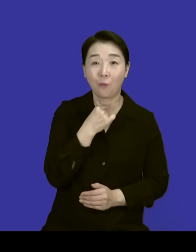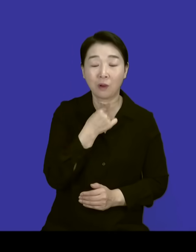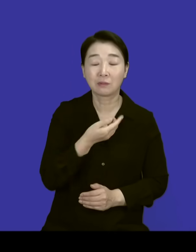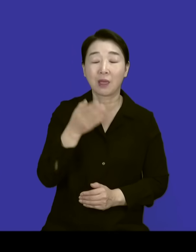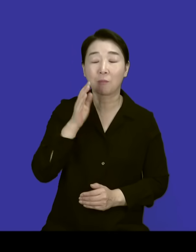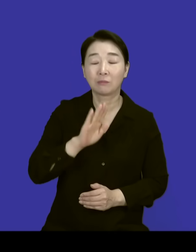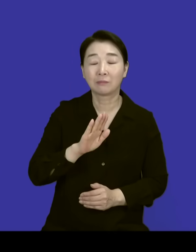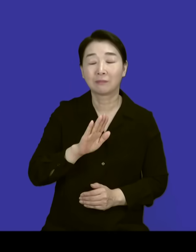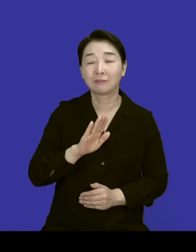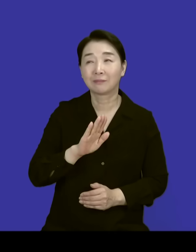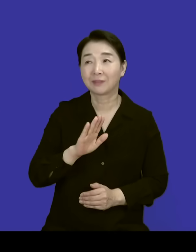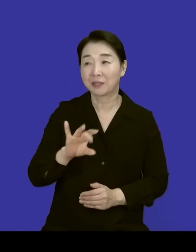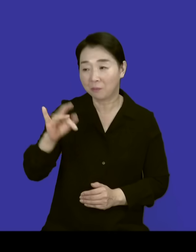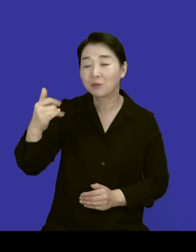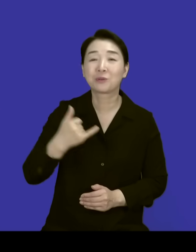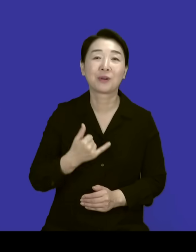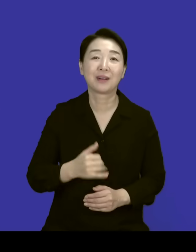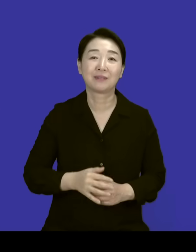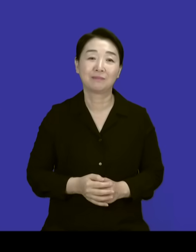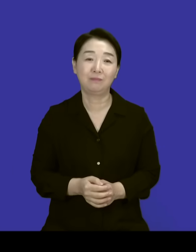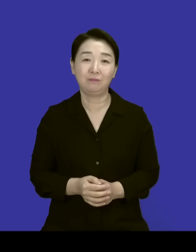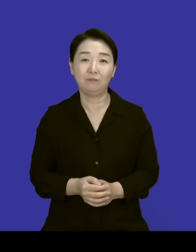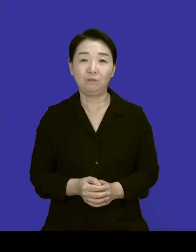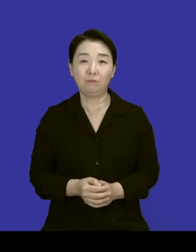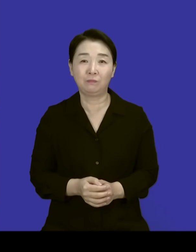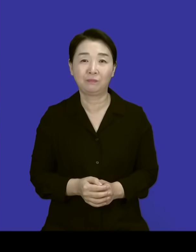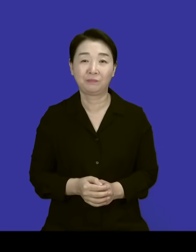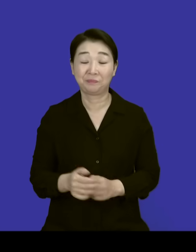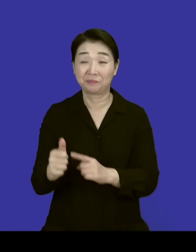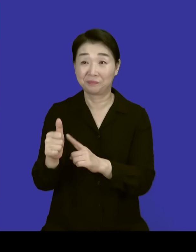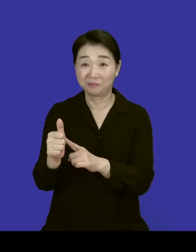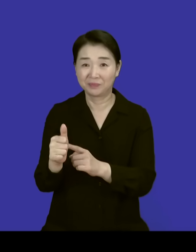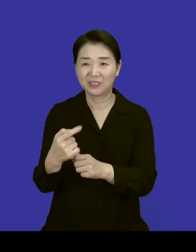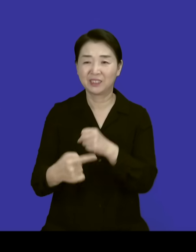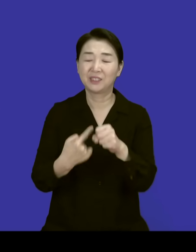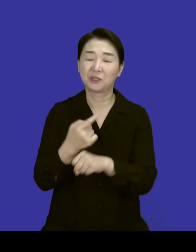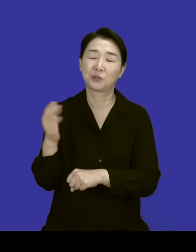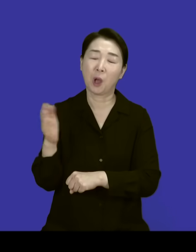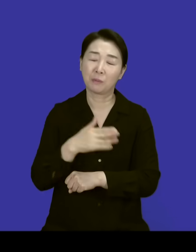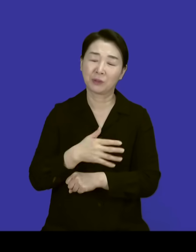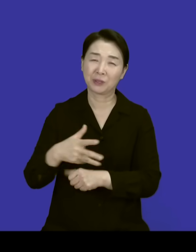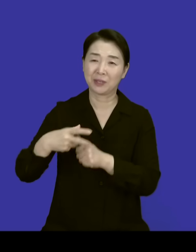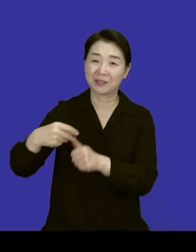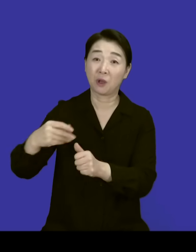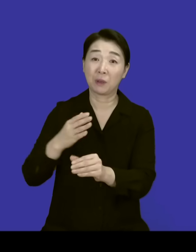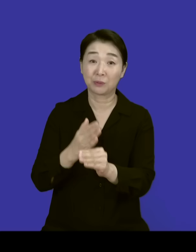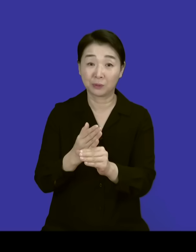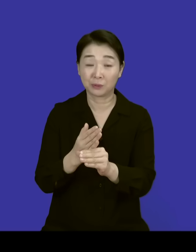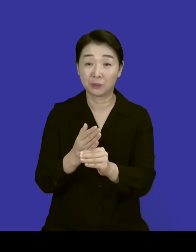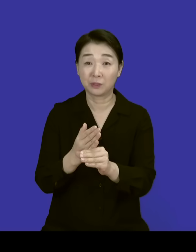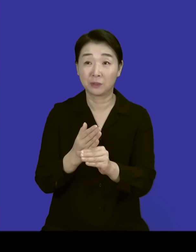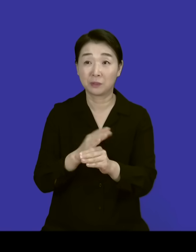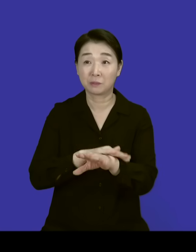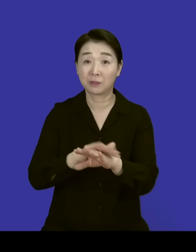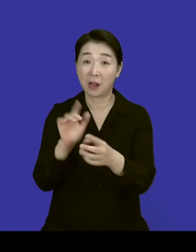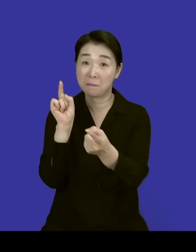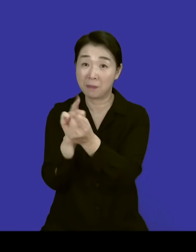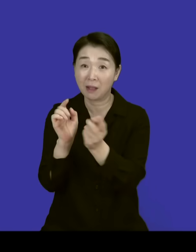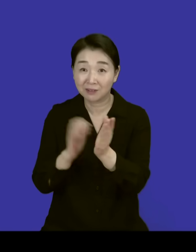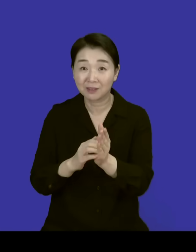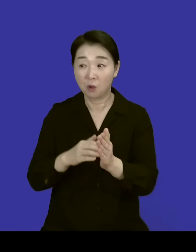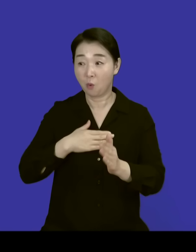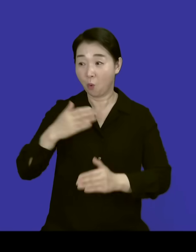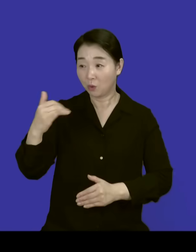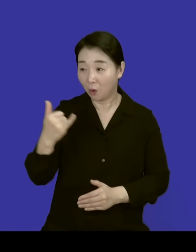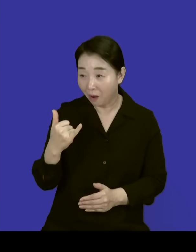오신 거예요. 그러니까 사실은 작가님은 1년 전부터 계속 섭외를 하고 계셨죠. 아, 그랬군요. 근데 이때가 딱 돼서 저 전화 드리려고 했는데 연락이